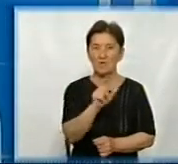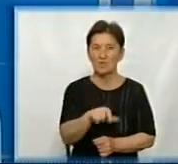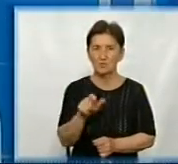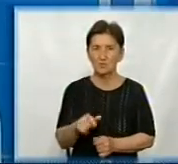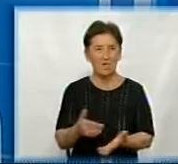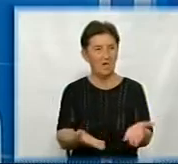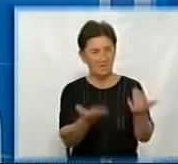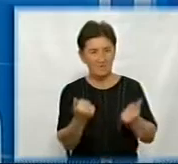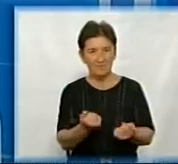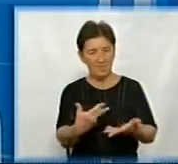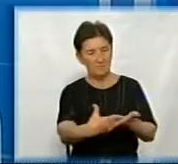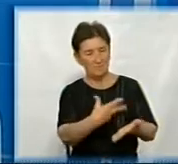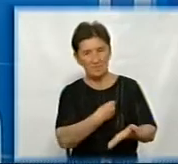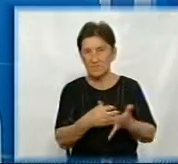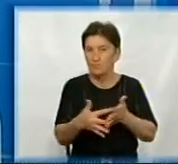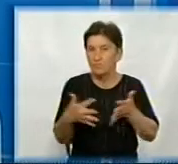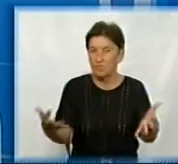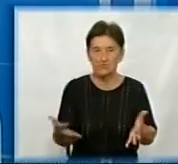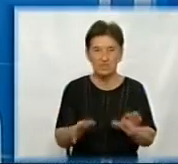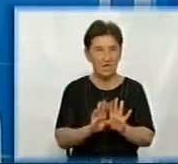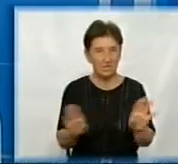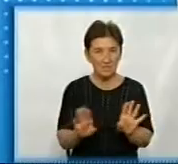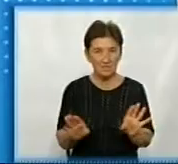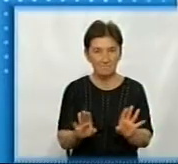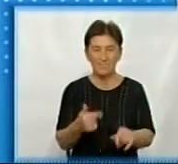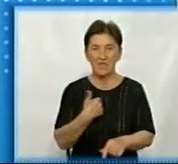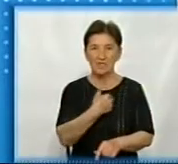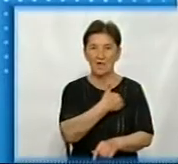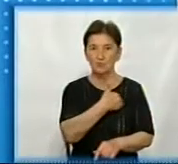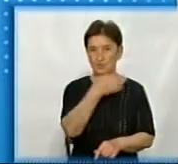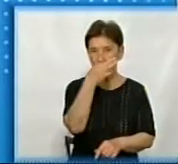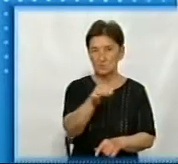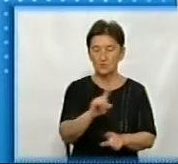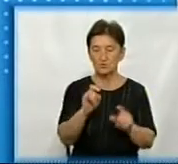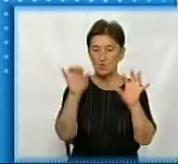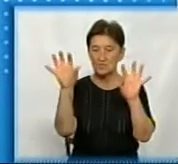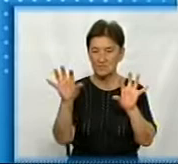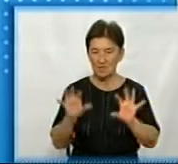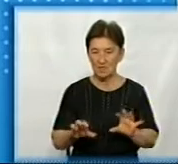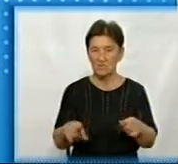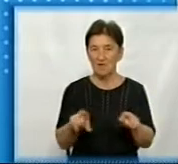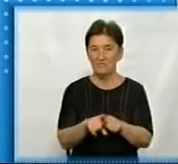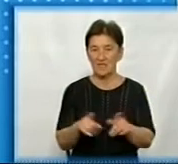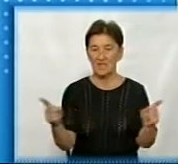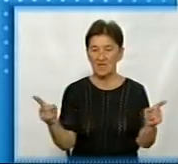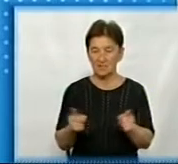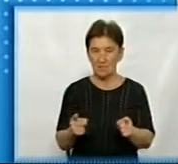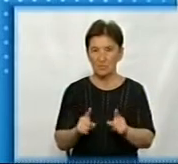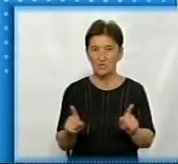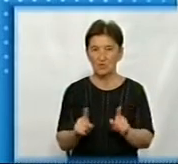сказали, давайте платіть більше, вони... Ні, навпаки. Я хочу сказати, що зараз закон нас ставить в такі рамки, що ми